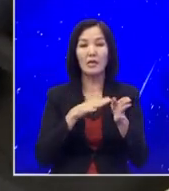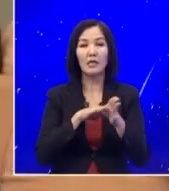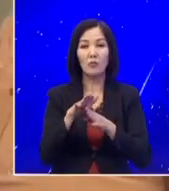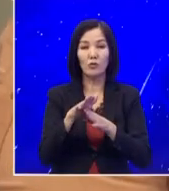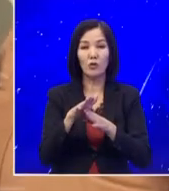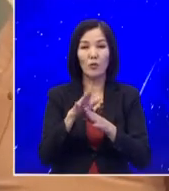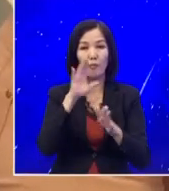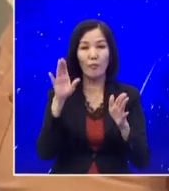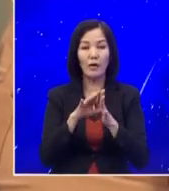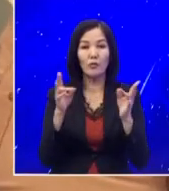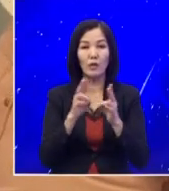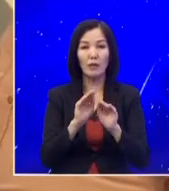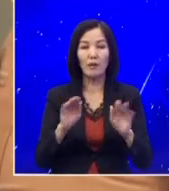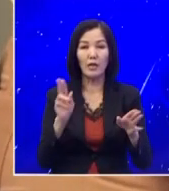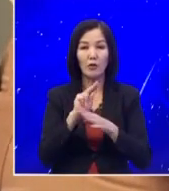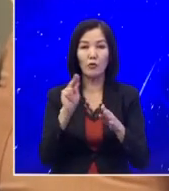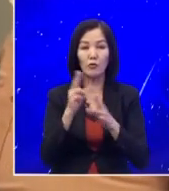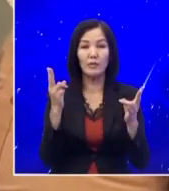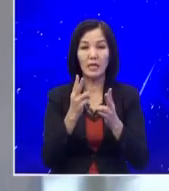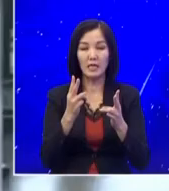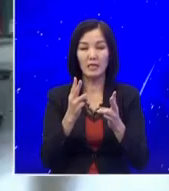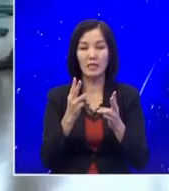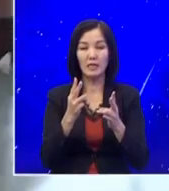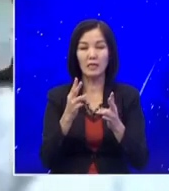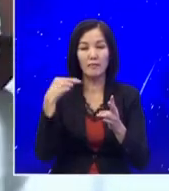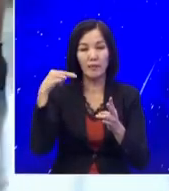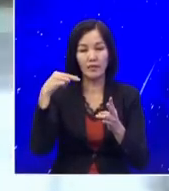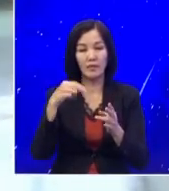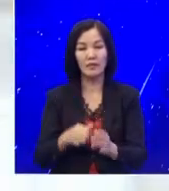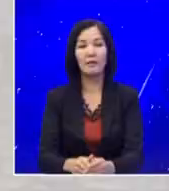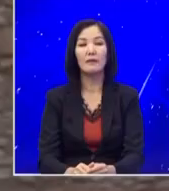сақтауды балаларымызға да үйретуіміз керек, дейді ел президенті.